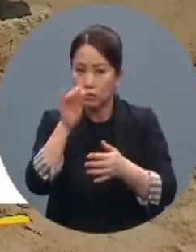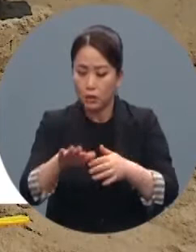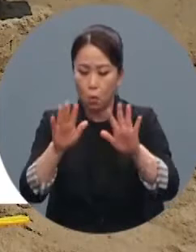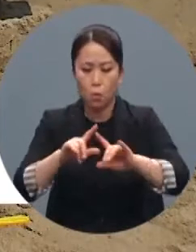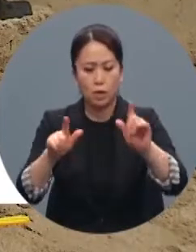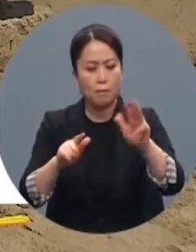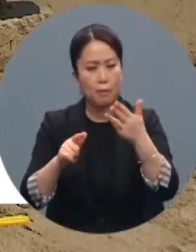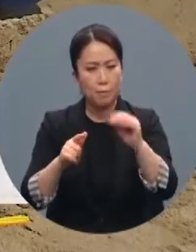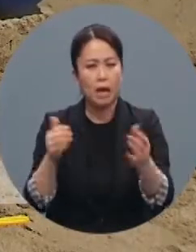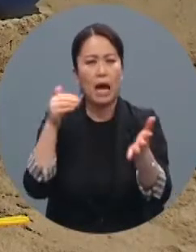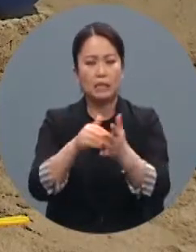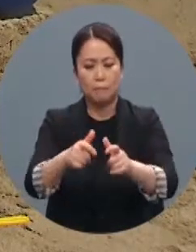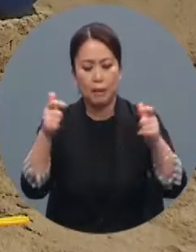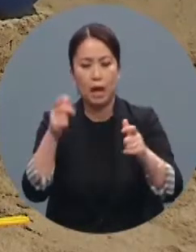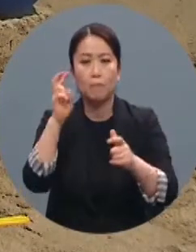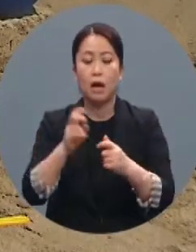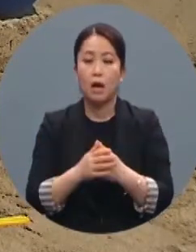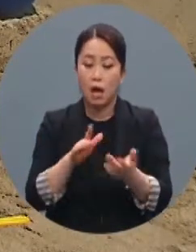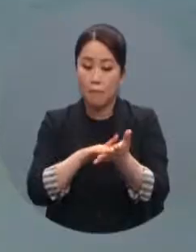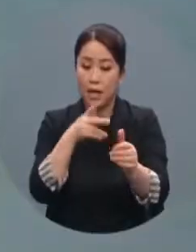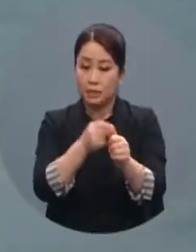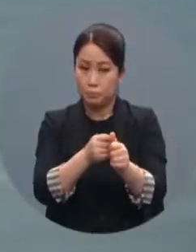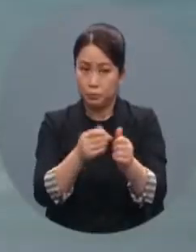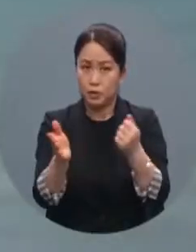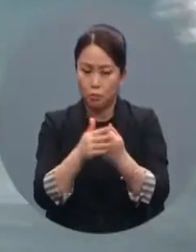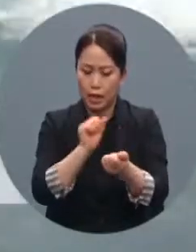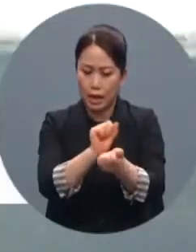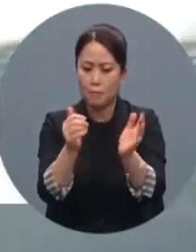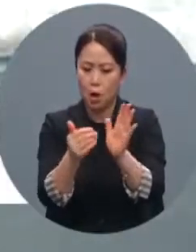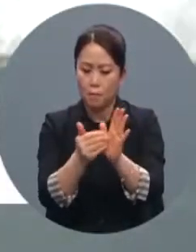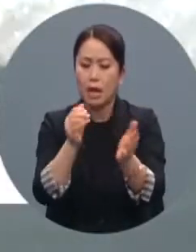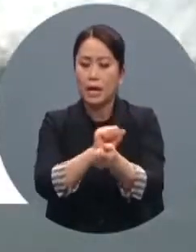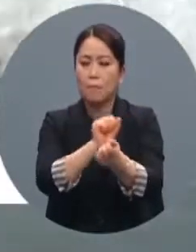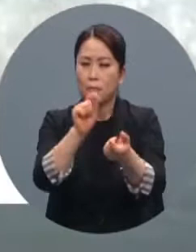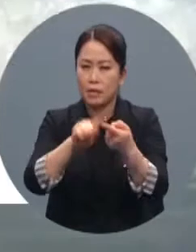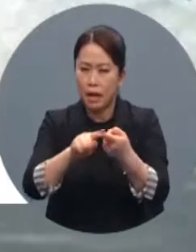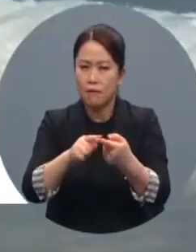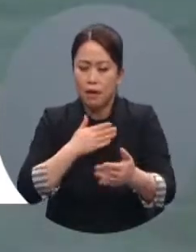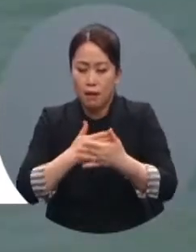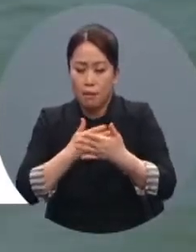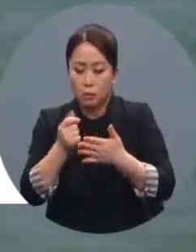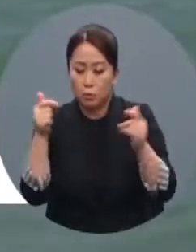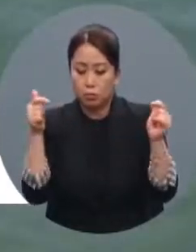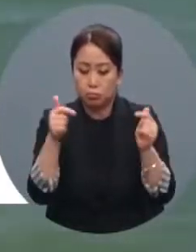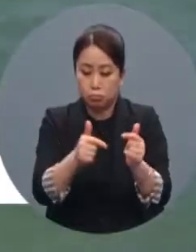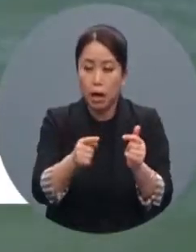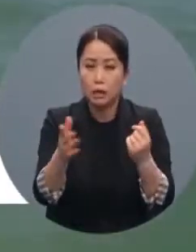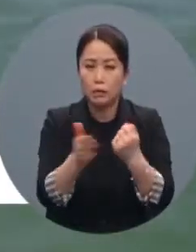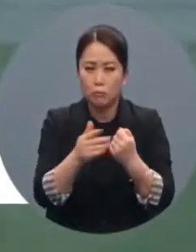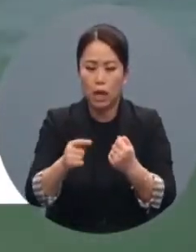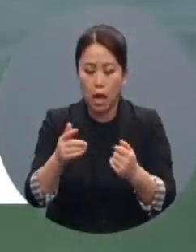800만 명까지 늘 것으로 예상됩니다. 백신 접종으로 감염에 대한 긴장감이 느슨해진 가운데 본격적인 휴가철까지